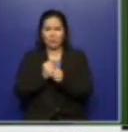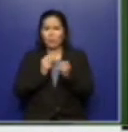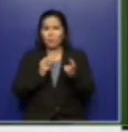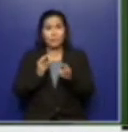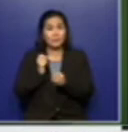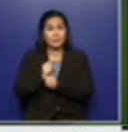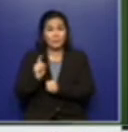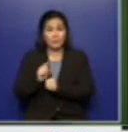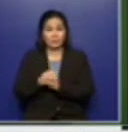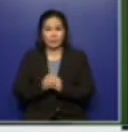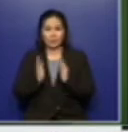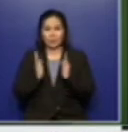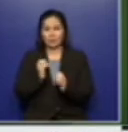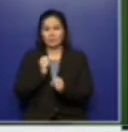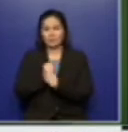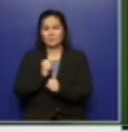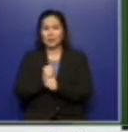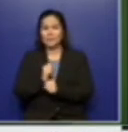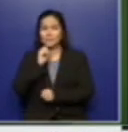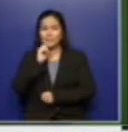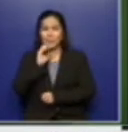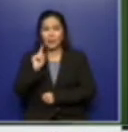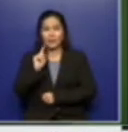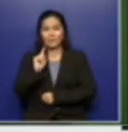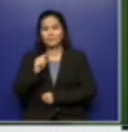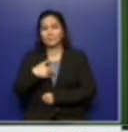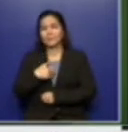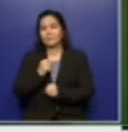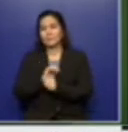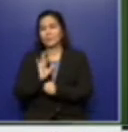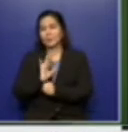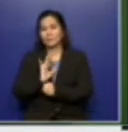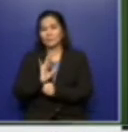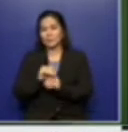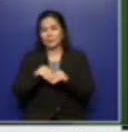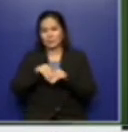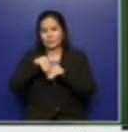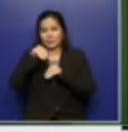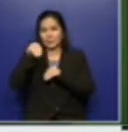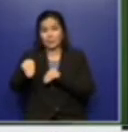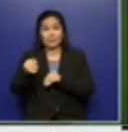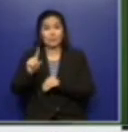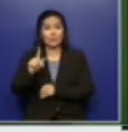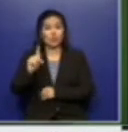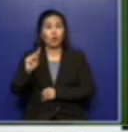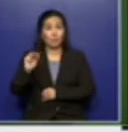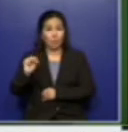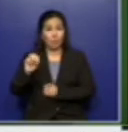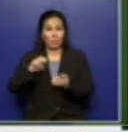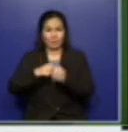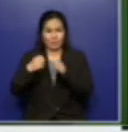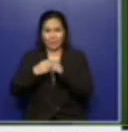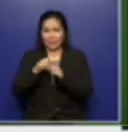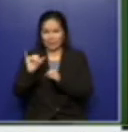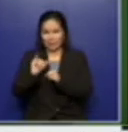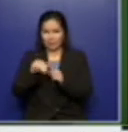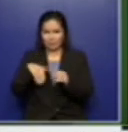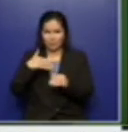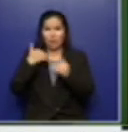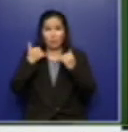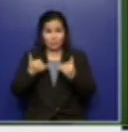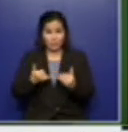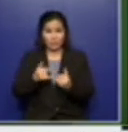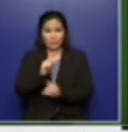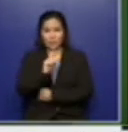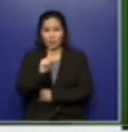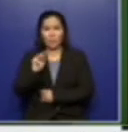ครับเจ้าหน้าที่ผู้ปฏิบัติงานก็ละเว้นไป1กิโลเมตรทิ้งปัญหาไว้จนถึงวันนี้ไม่สาม